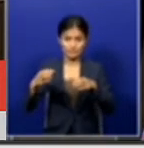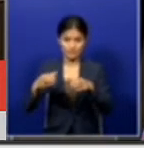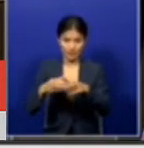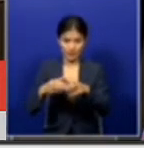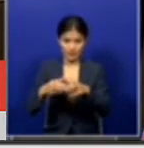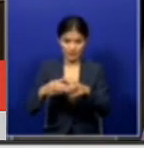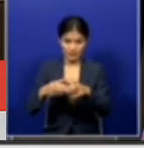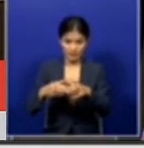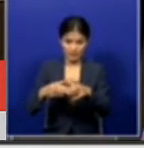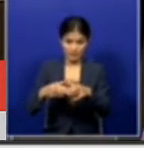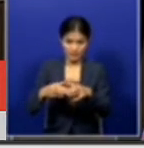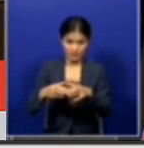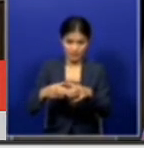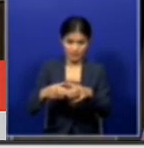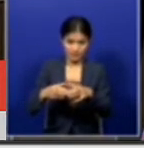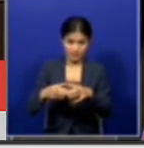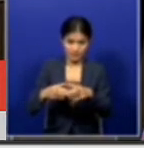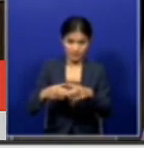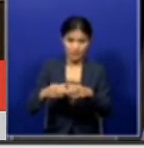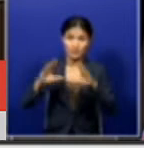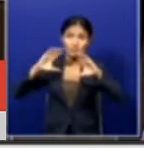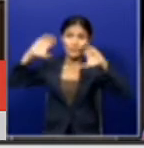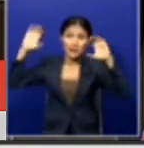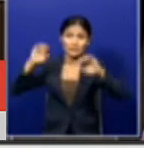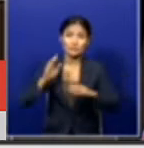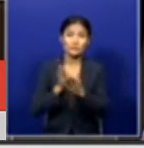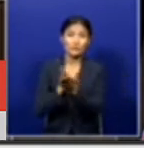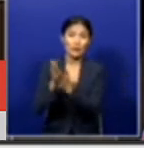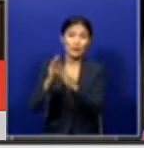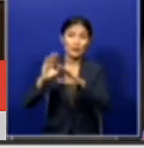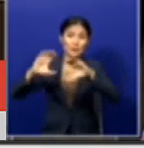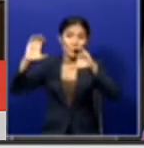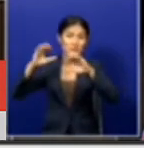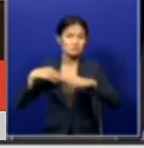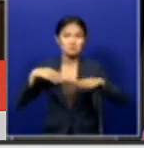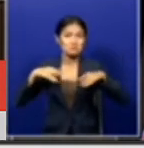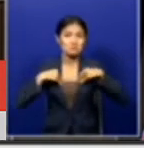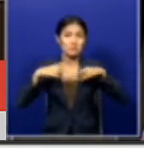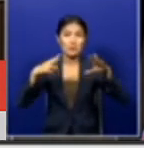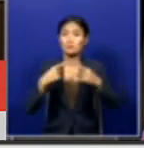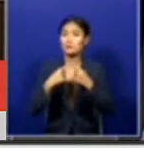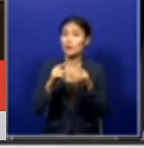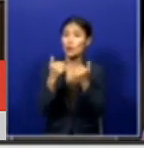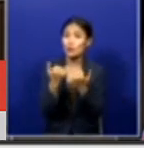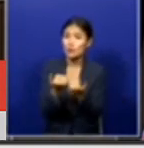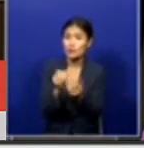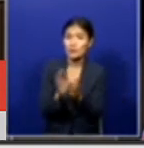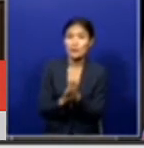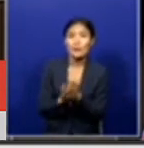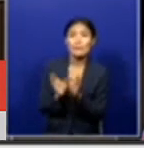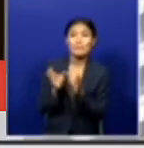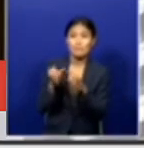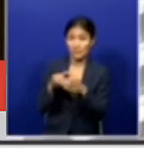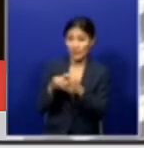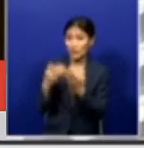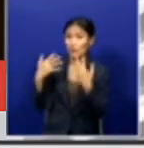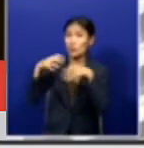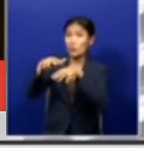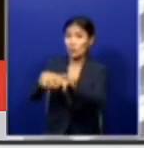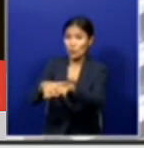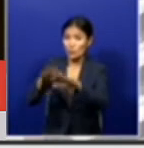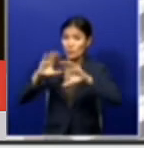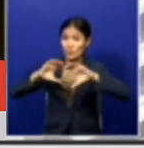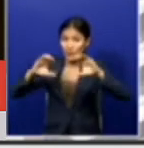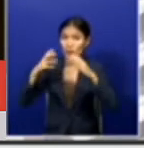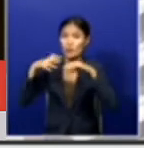าลไม่เห็นด้วยแต่เมื่อพรรคร่วมรัฐบาลและภาคส่วนต่าง